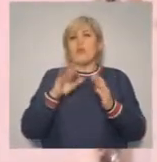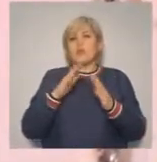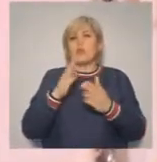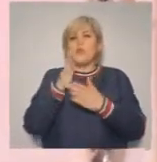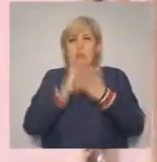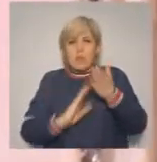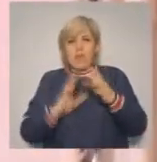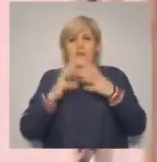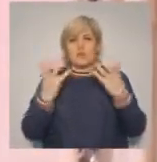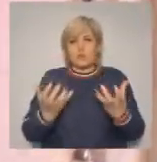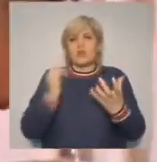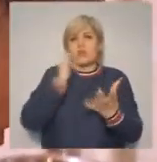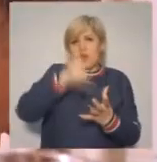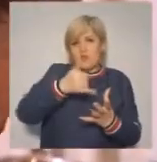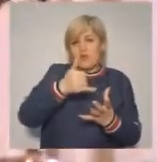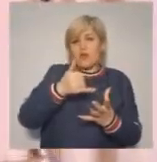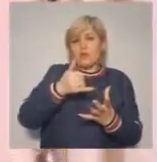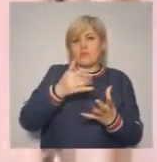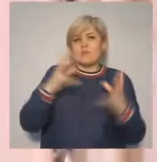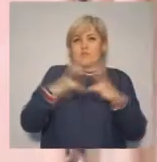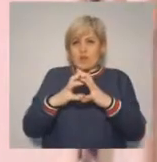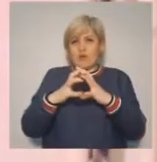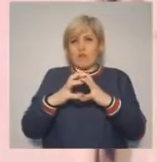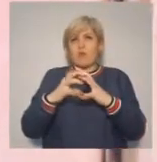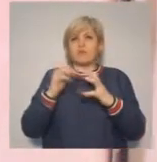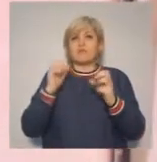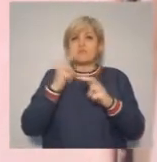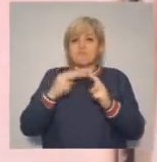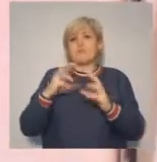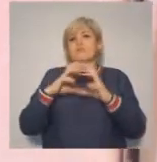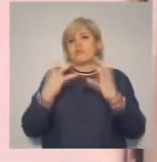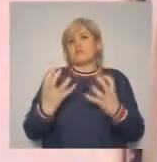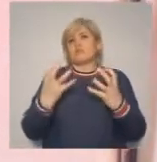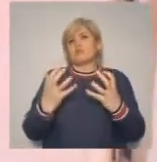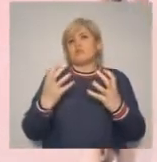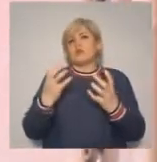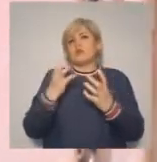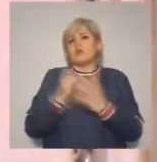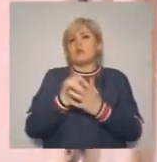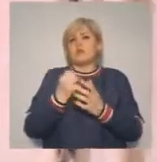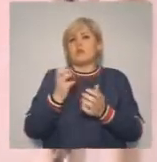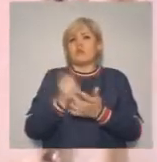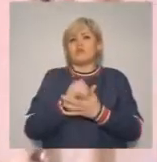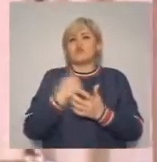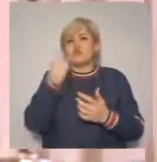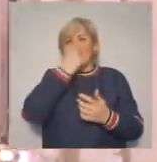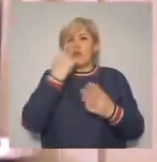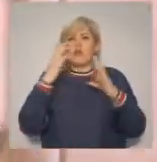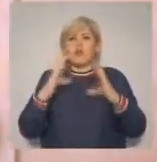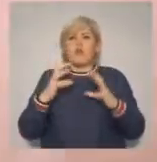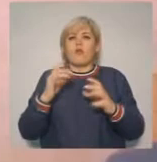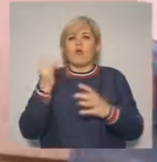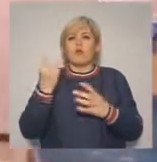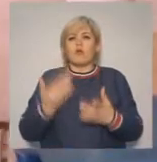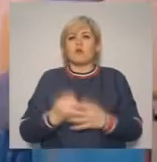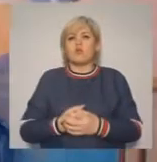отглаживают хорошо. И мы, например, на этот стол ее ложим, уже полностью наполовину разрезаем. В основном половину разрезаем. Если какая-то сложная форма, там,